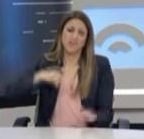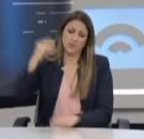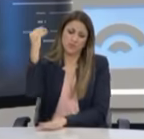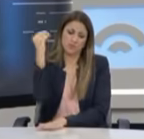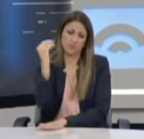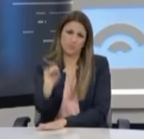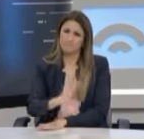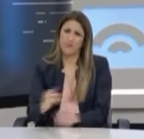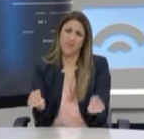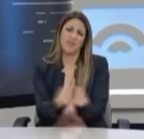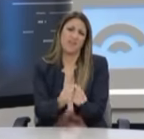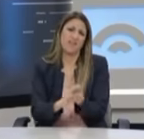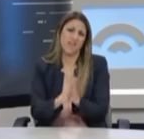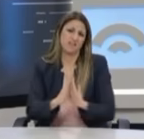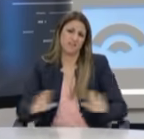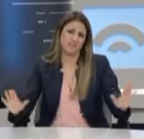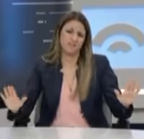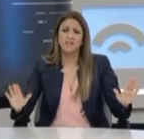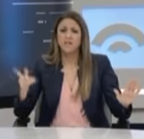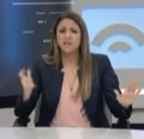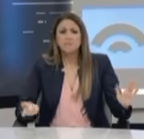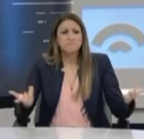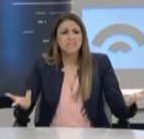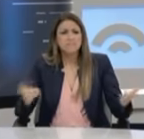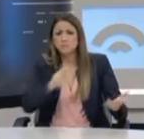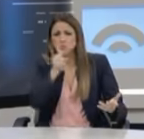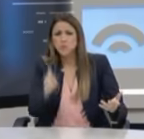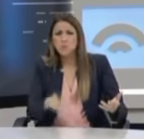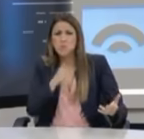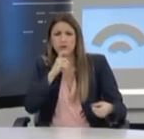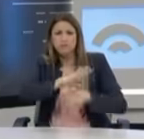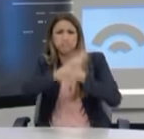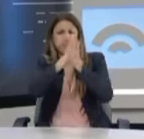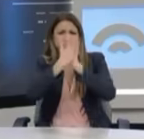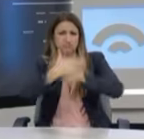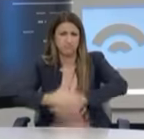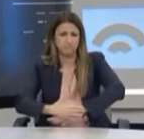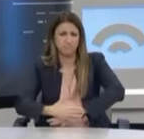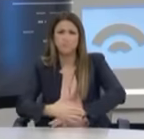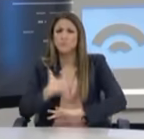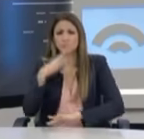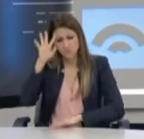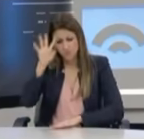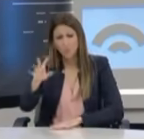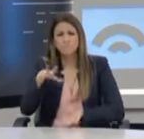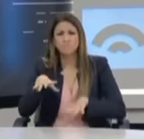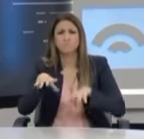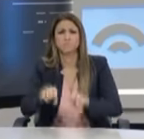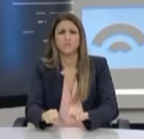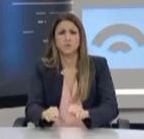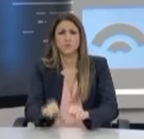σας κουρελιάζει την πολιτική ζωή με παζάρια και μεθοδεύσεις. Για μερικούς μήνες